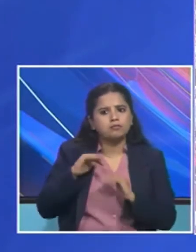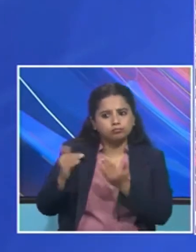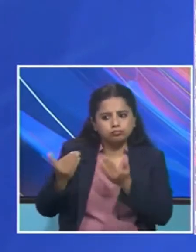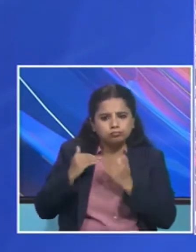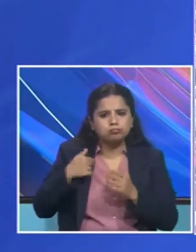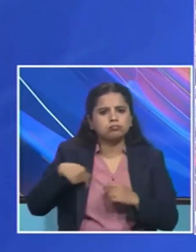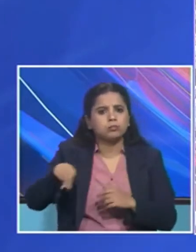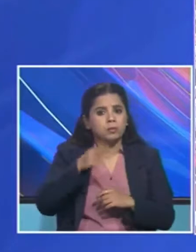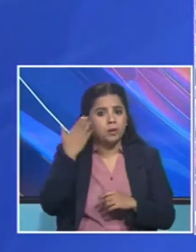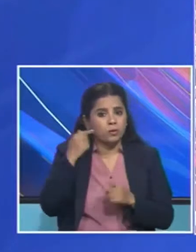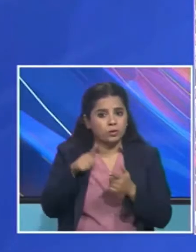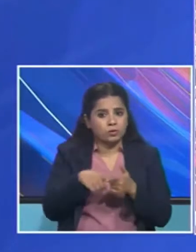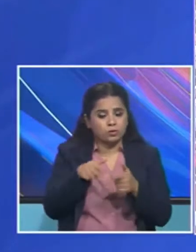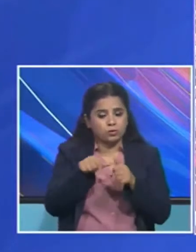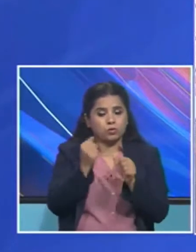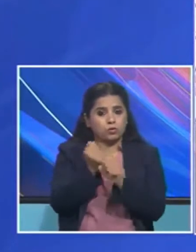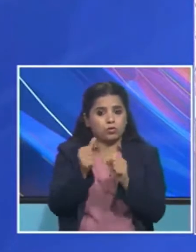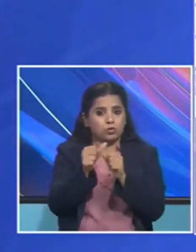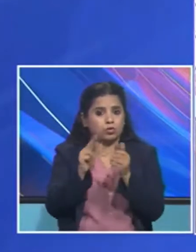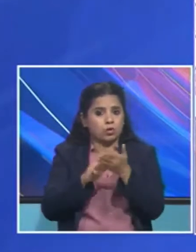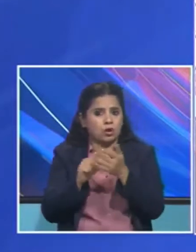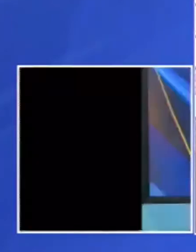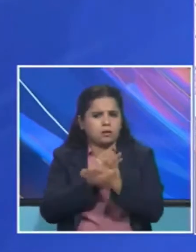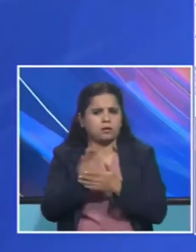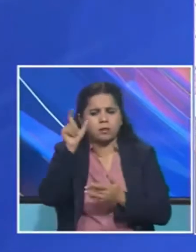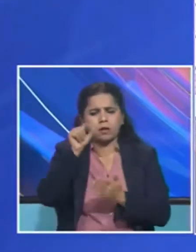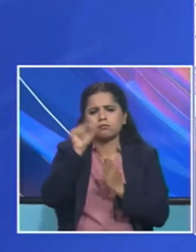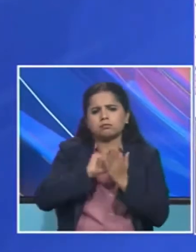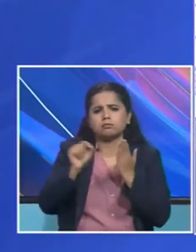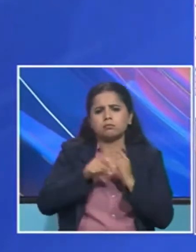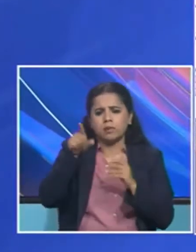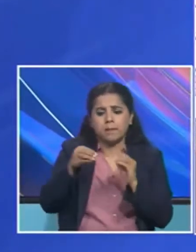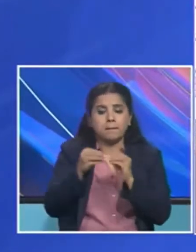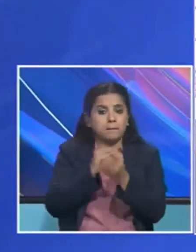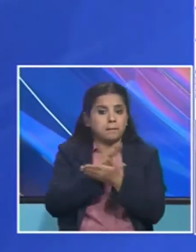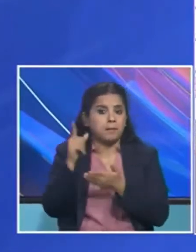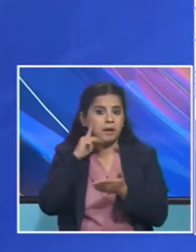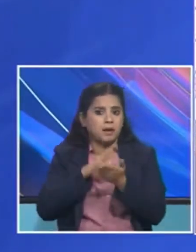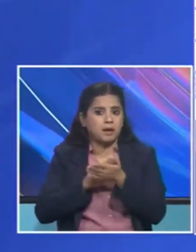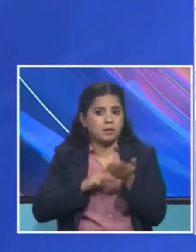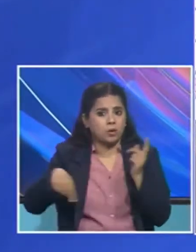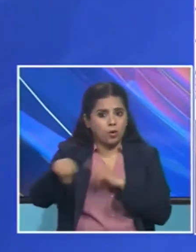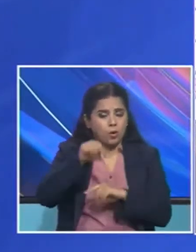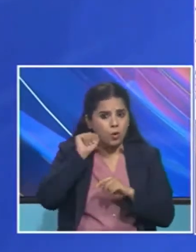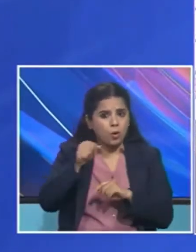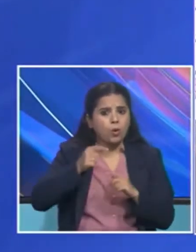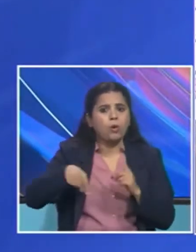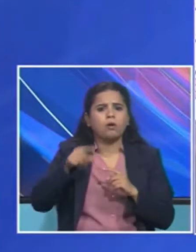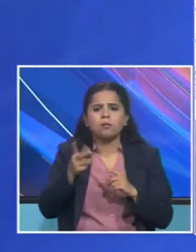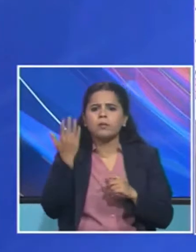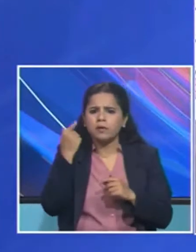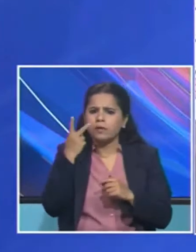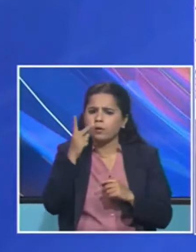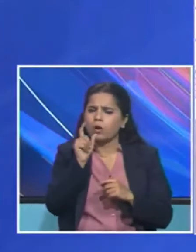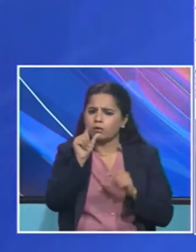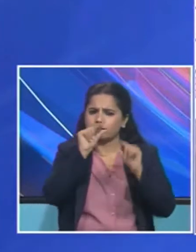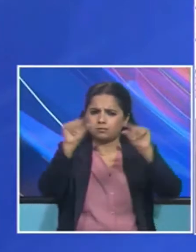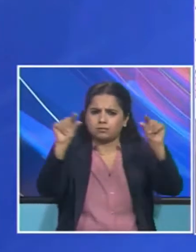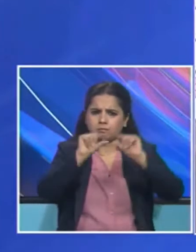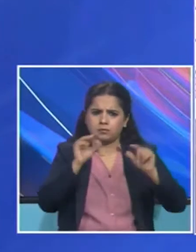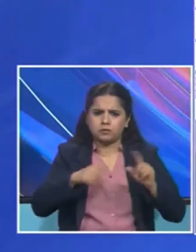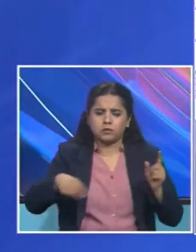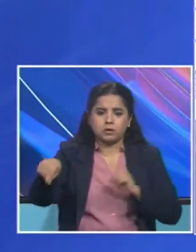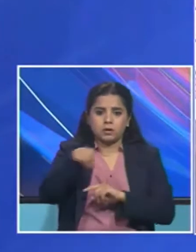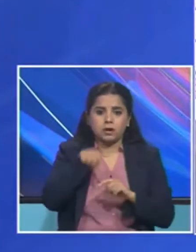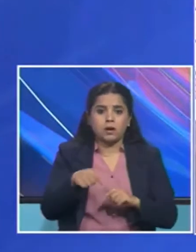जगन्नाथ क्षेत्र के एक प्रख्यात कवि भीम भोई जी की कविता की एक पंक्ति है, मो